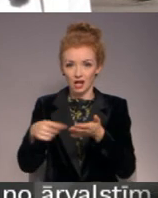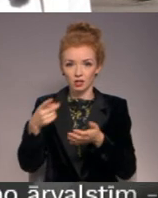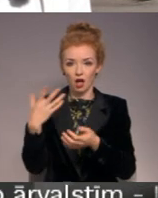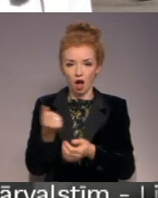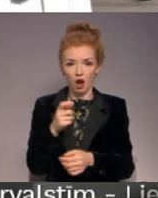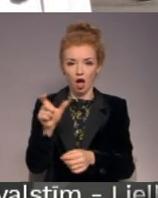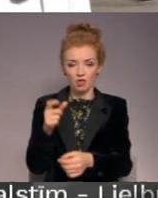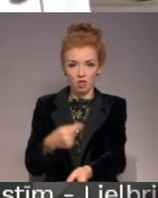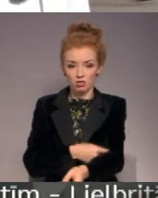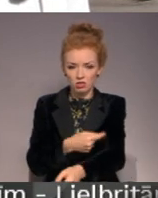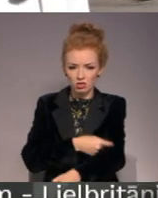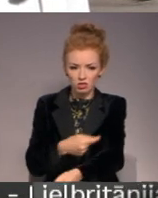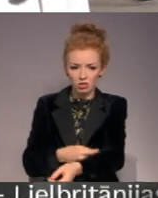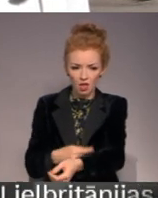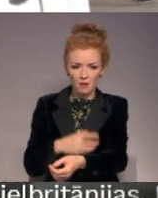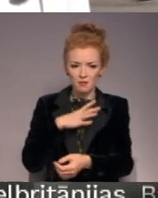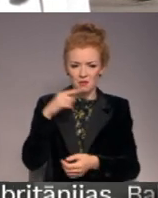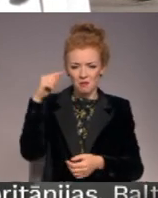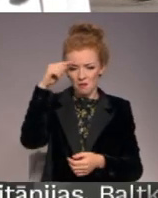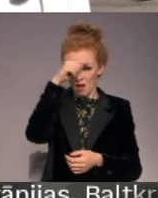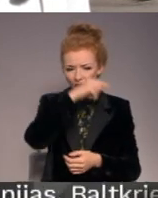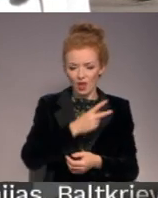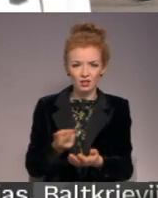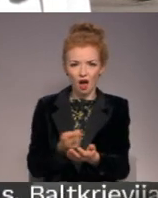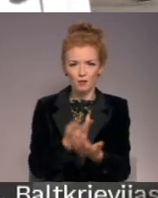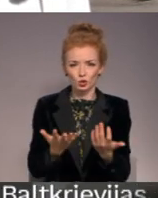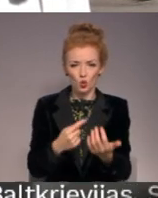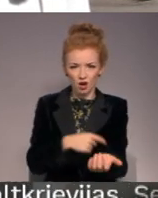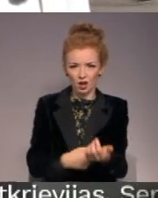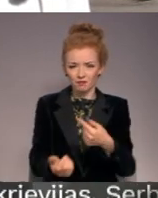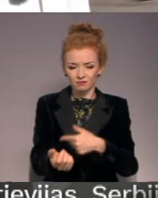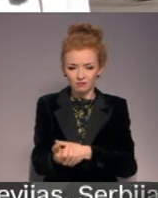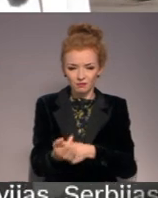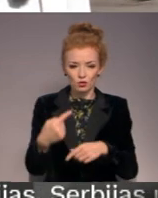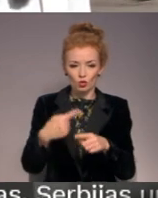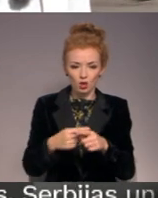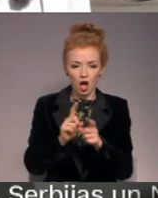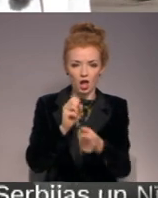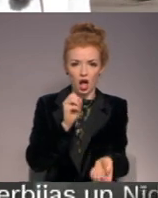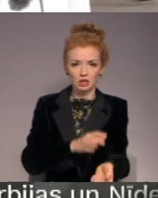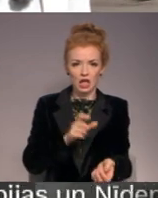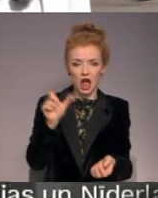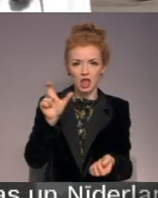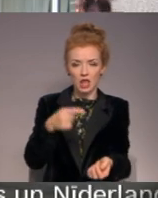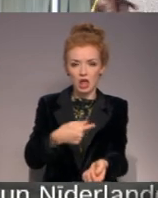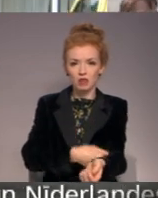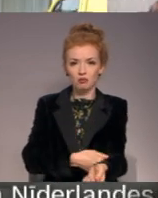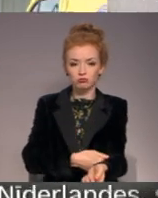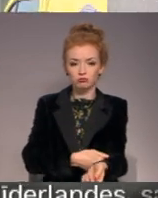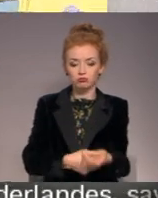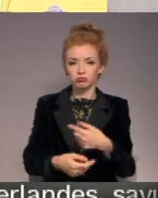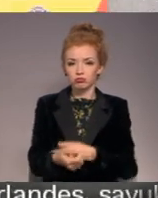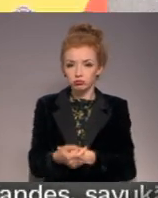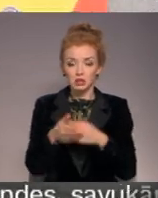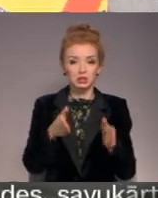adatām rokās. Viņam bija sadurtas melnas abu roku vēnas un abās rokās atstātas adatas no sistēmas.